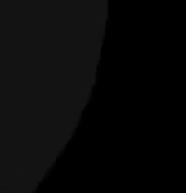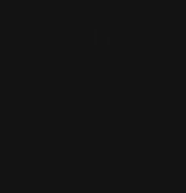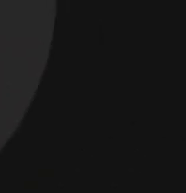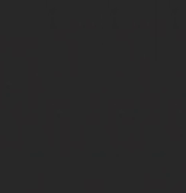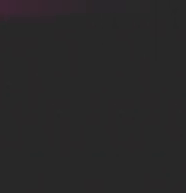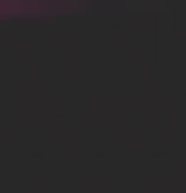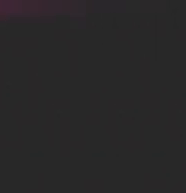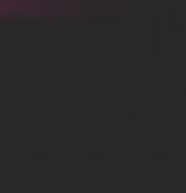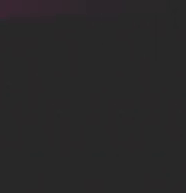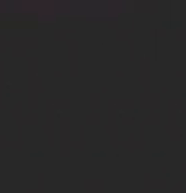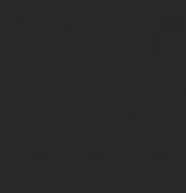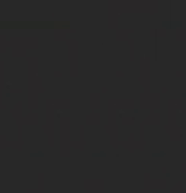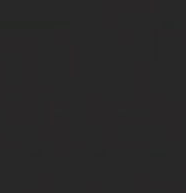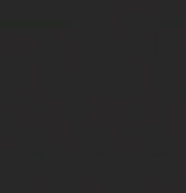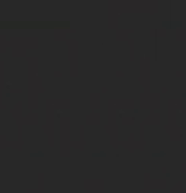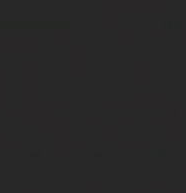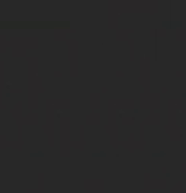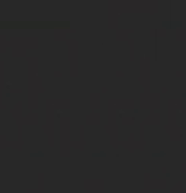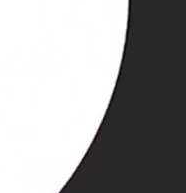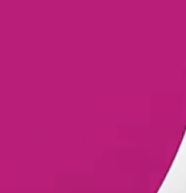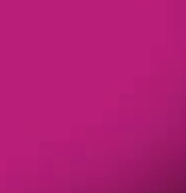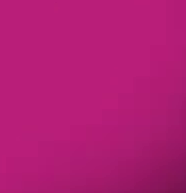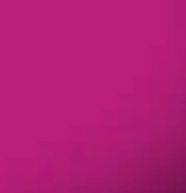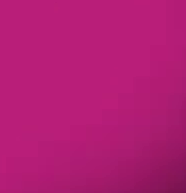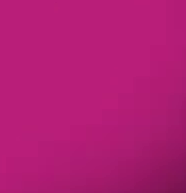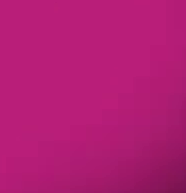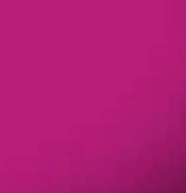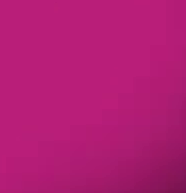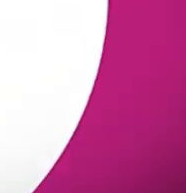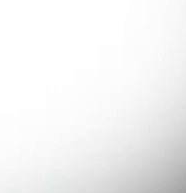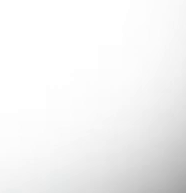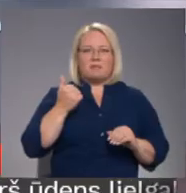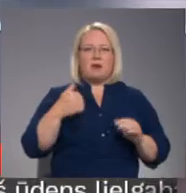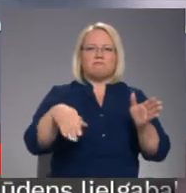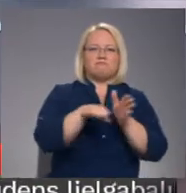Re, visi ēters ir te!